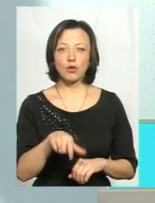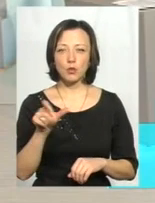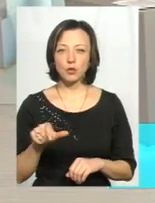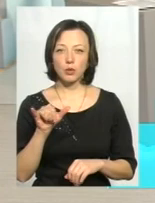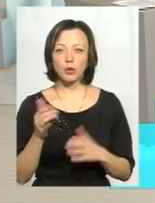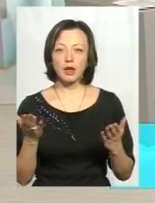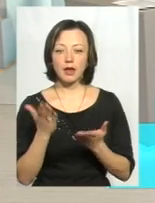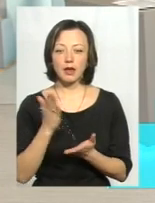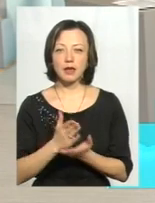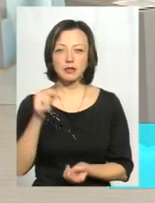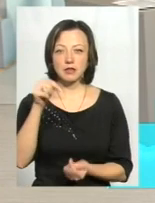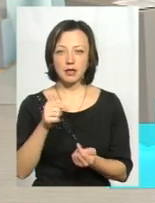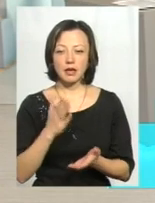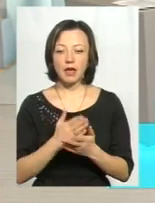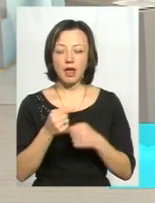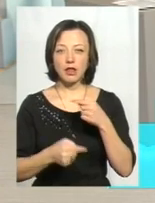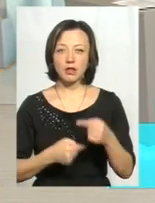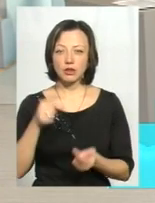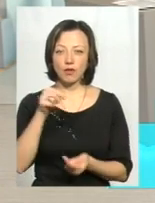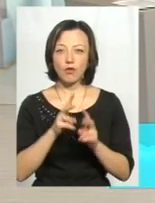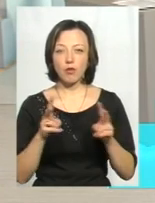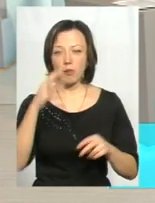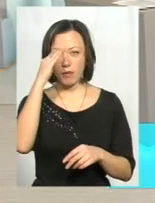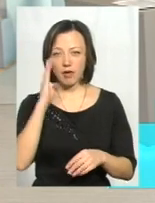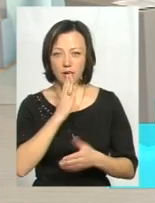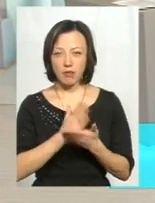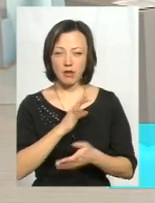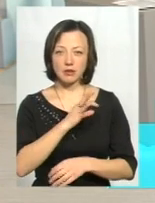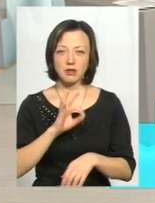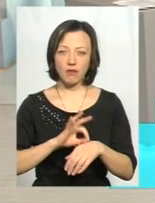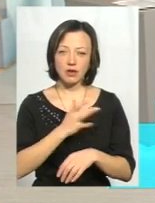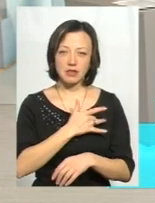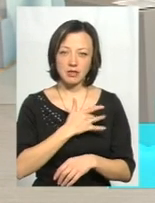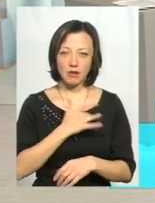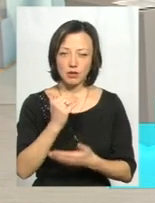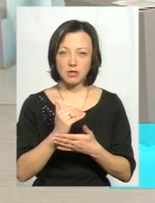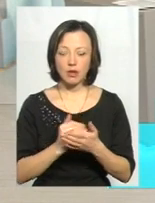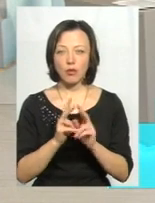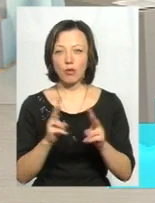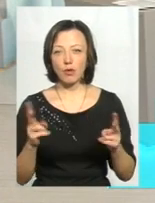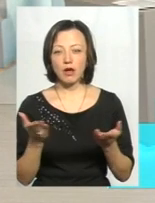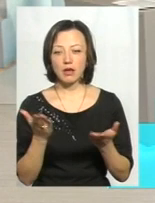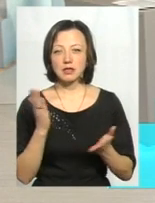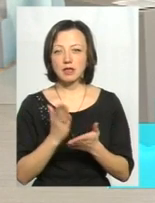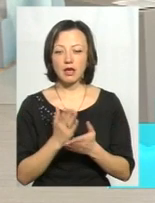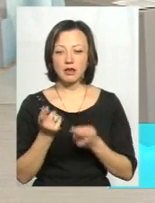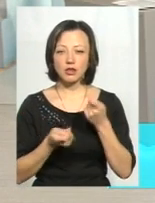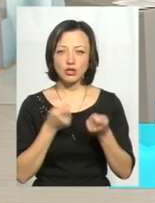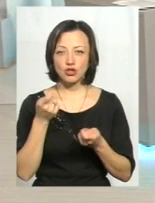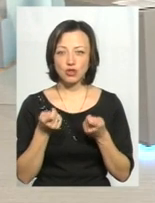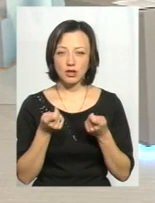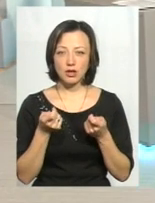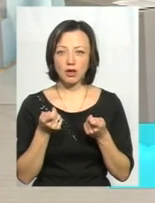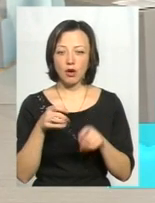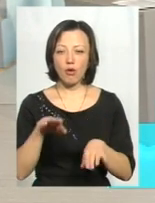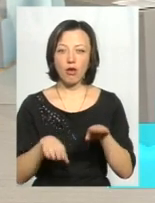є схильність, тобто є генетична схильність, у кого батьки мали захворювання серцево-судинної системи, в кого якісь є вже незначні,